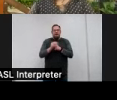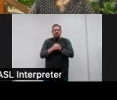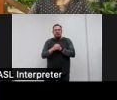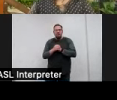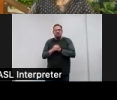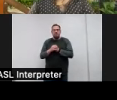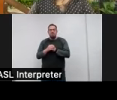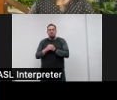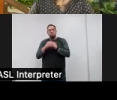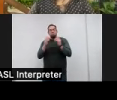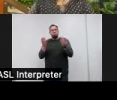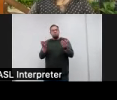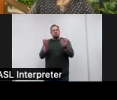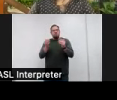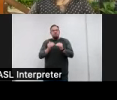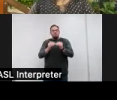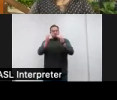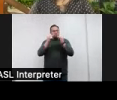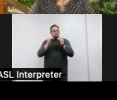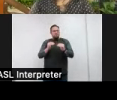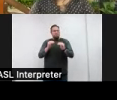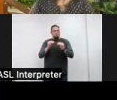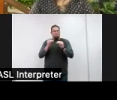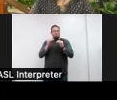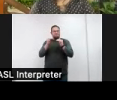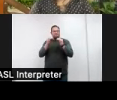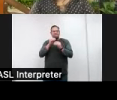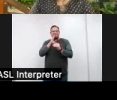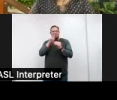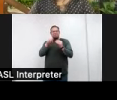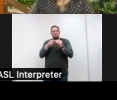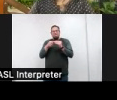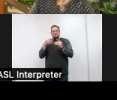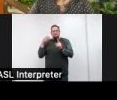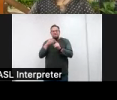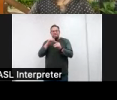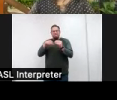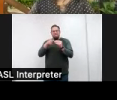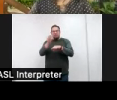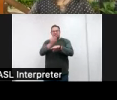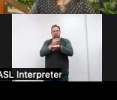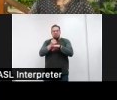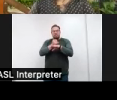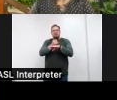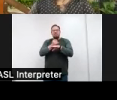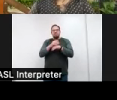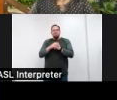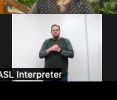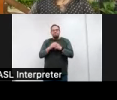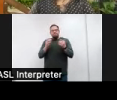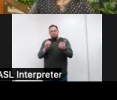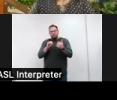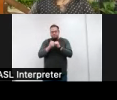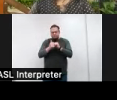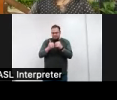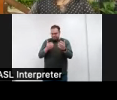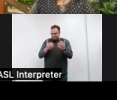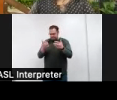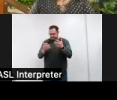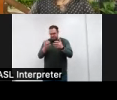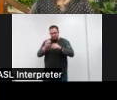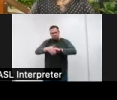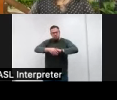So moving on to just, I'm going to talk a little bit specifically about the Marshall Islands and how. سوف أتحدث عن